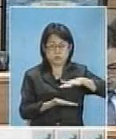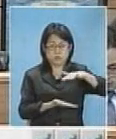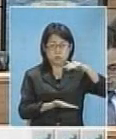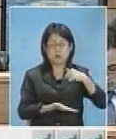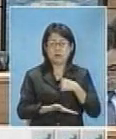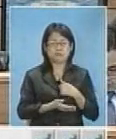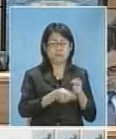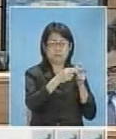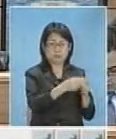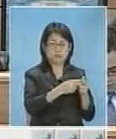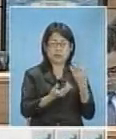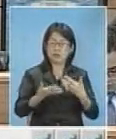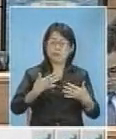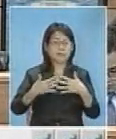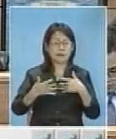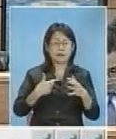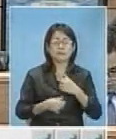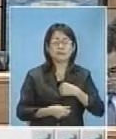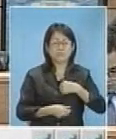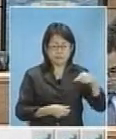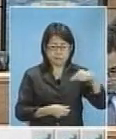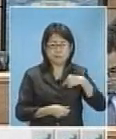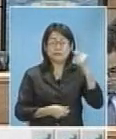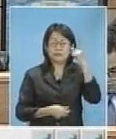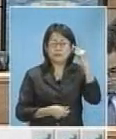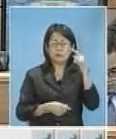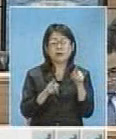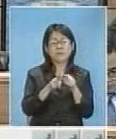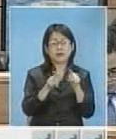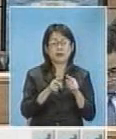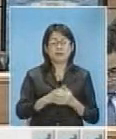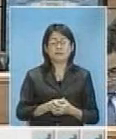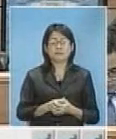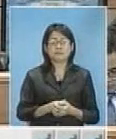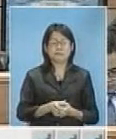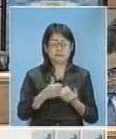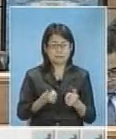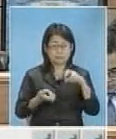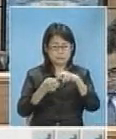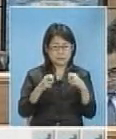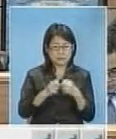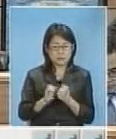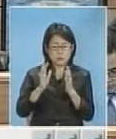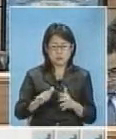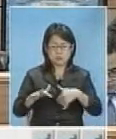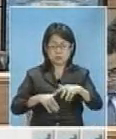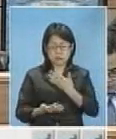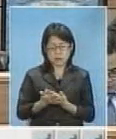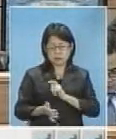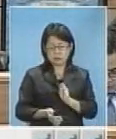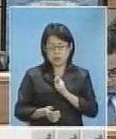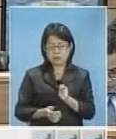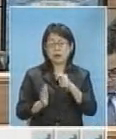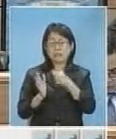ติดใจพวกผมเห็นตรงกันครับว่าภาระที่มีต่อภาษีของพี่น้องประชาชนนั้นถ้ามีวิ